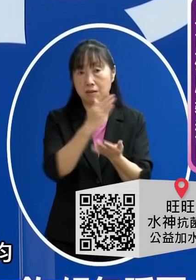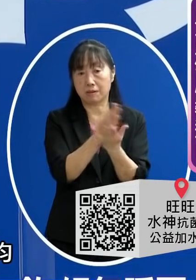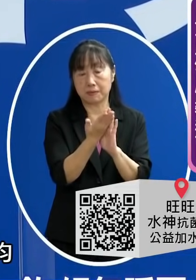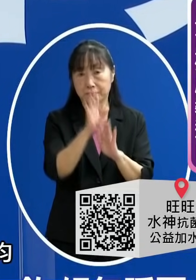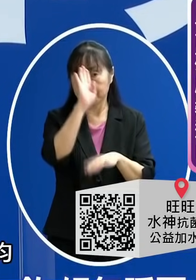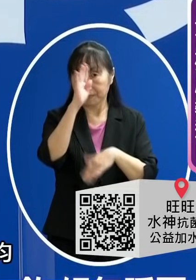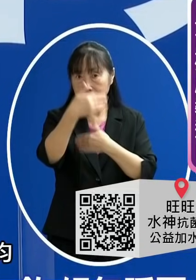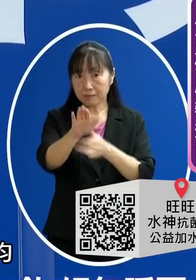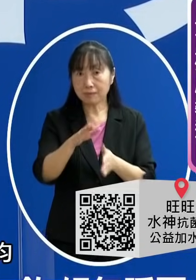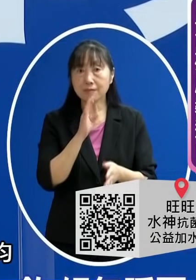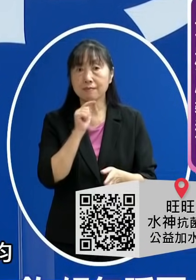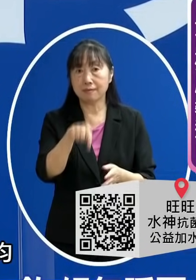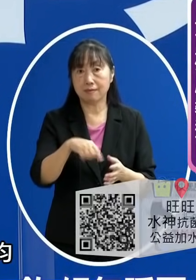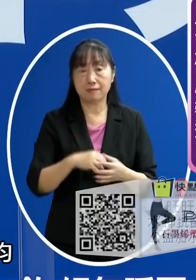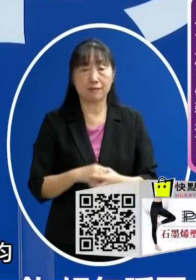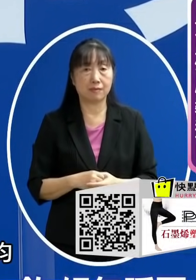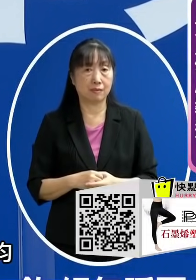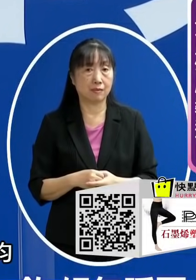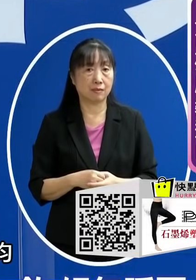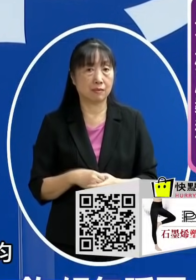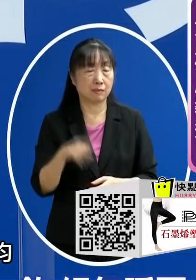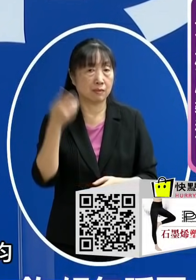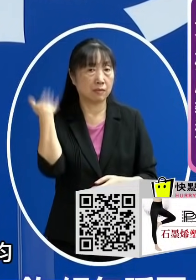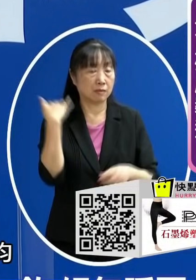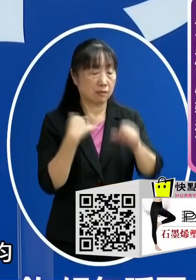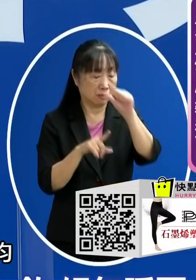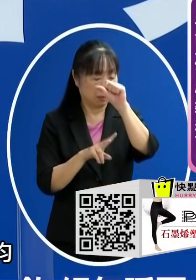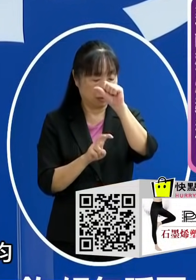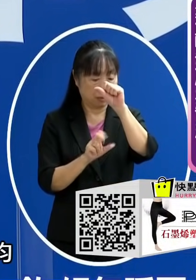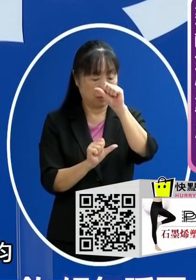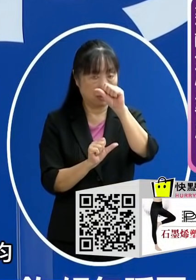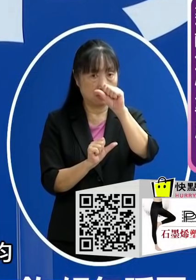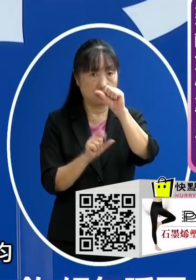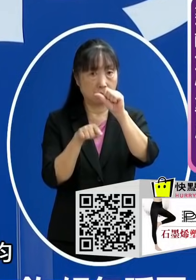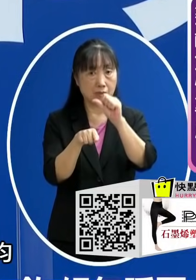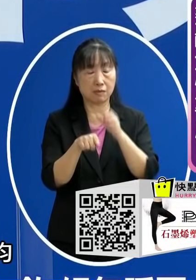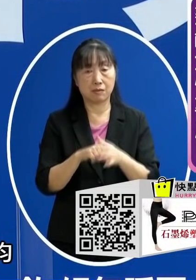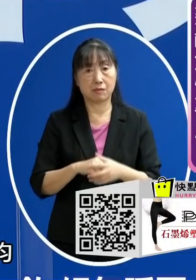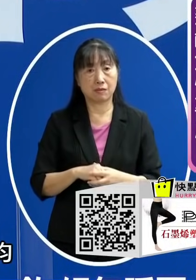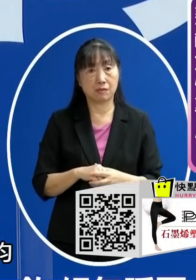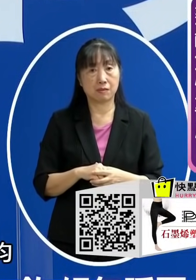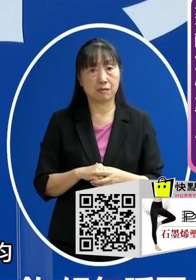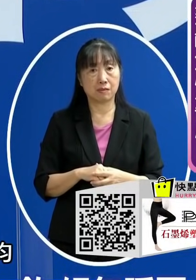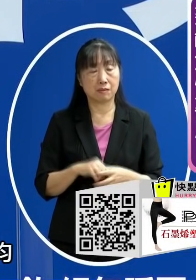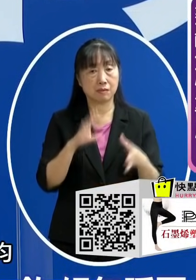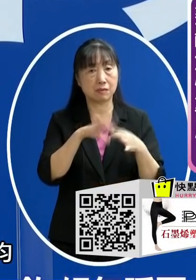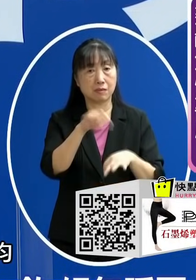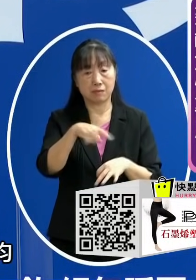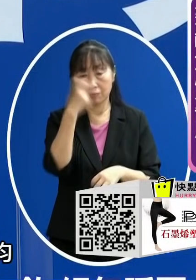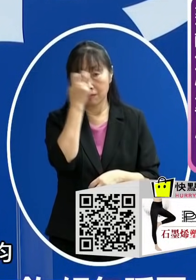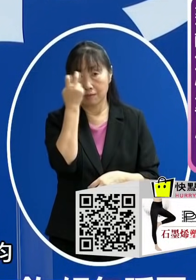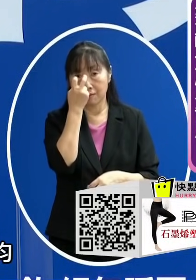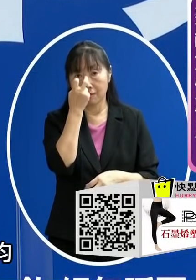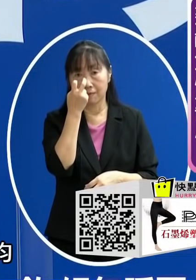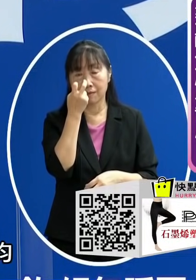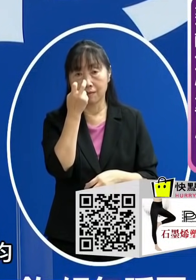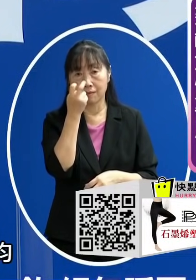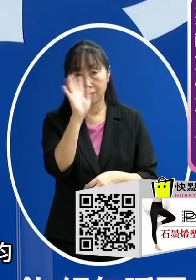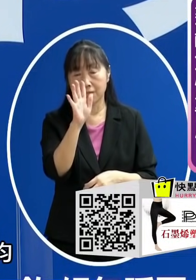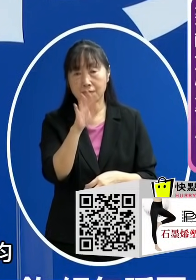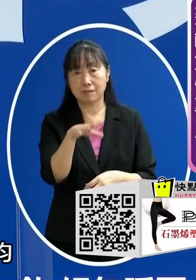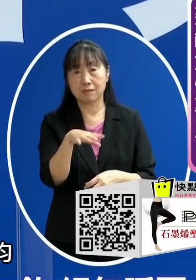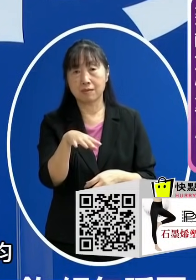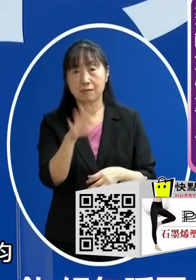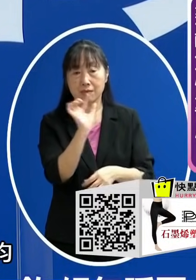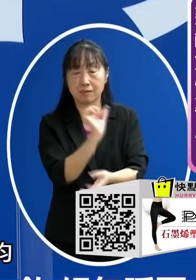了哈。那其实从这个最早是5月25号这个时候哈，就因为这个裁检的关系，有验出一位